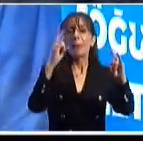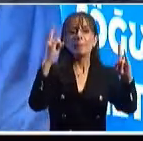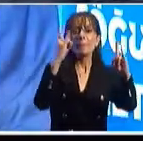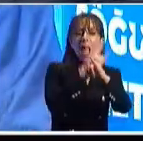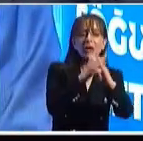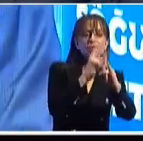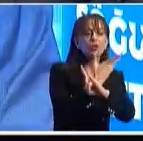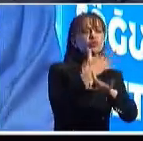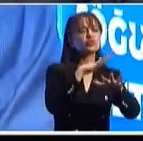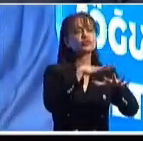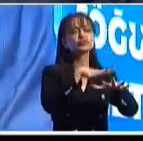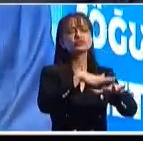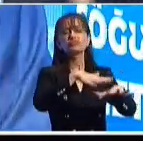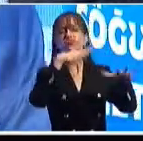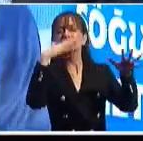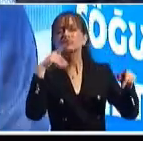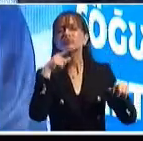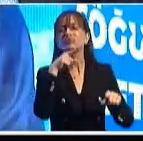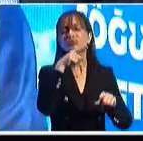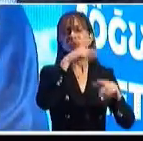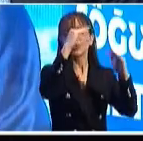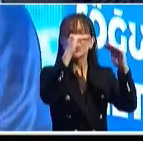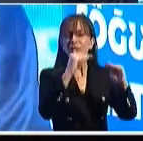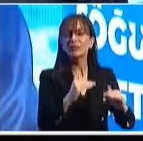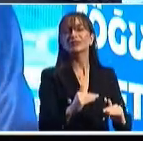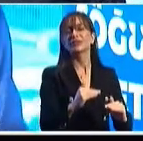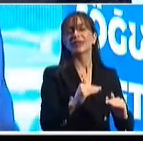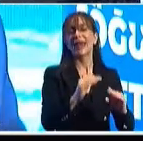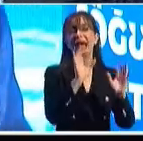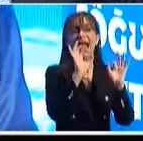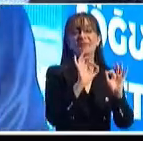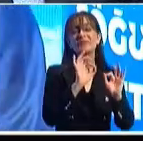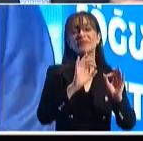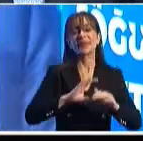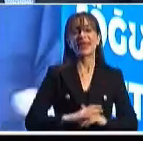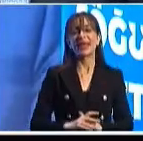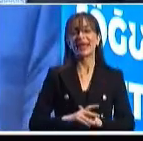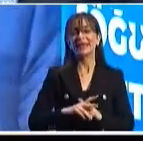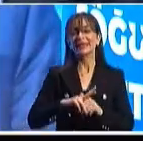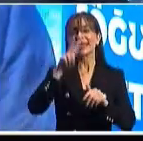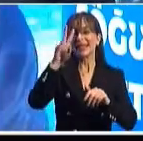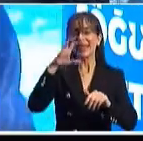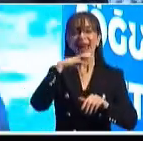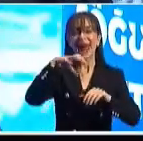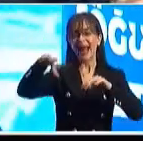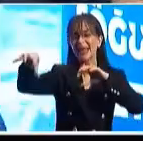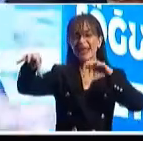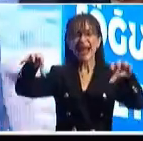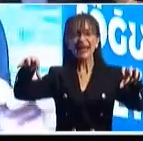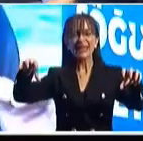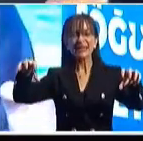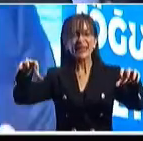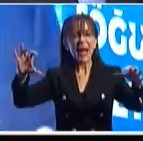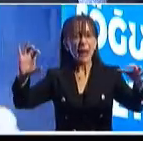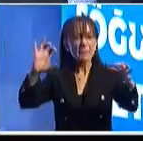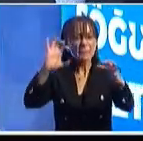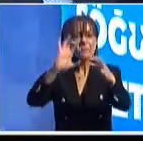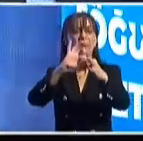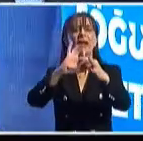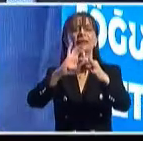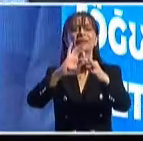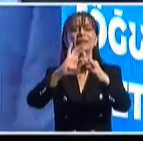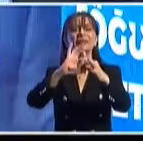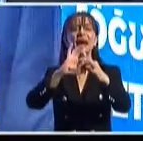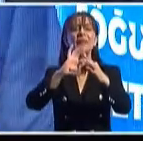hattındaki o yoğunluğu düşürecek, hem de iki yakayı birbirine kesintisiz bir şekilde